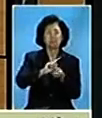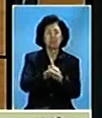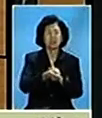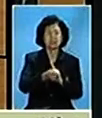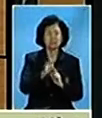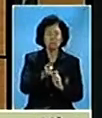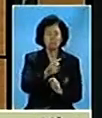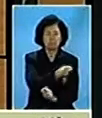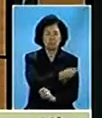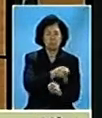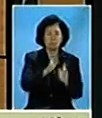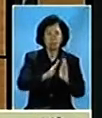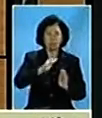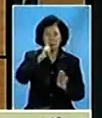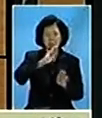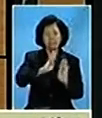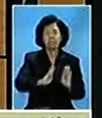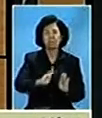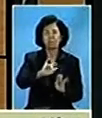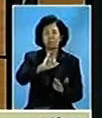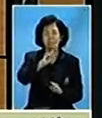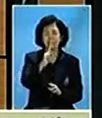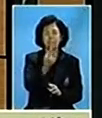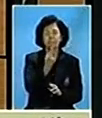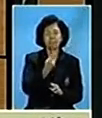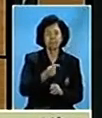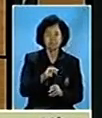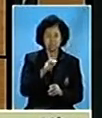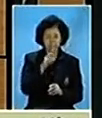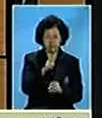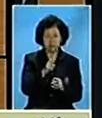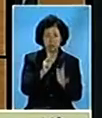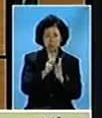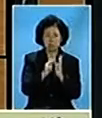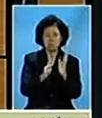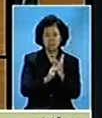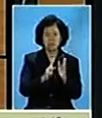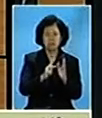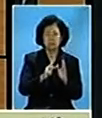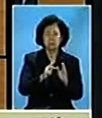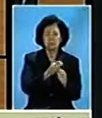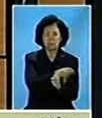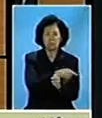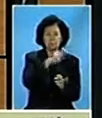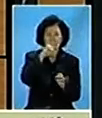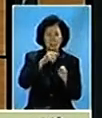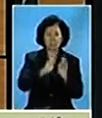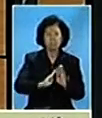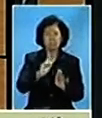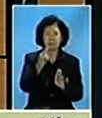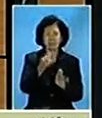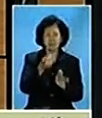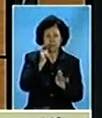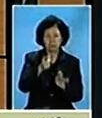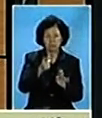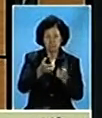างนี้นะครับผมมองโดยภาพรวมว่าถ้าเราจะมีกฎหมายการแพทย์แผนไทยประยุกต์ขึ้นมาเนี่ยก็น่าจะเป็นกฎหมายต่างหากที่แยกออกไป